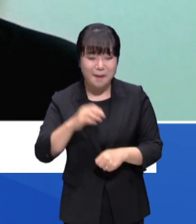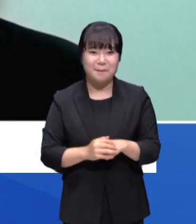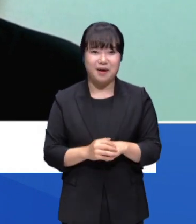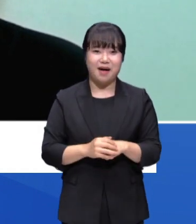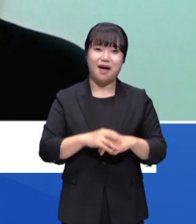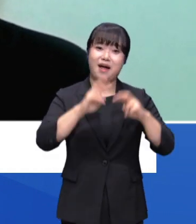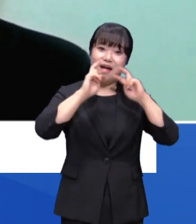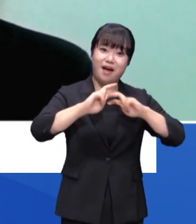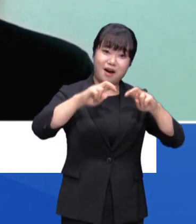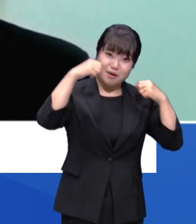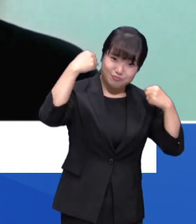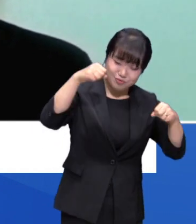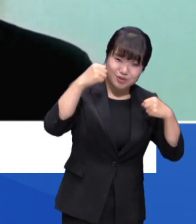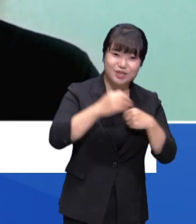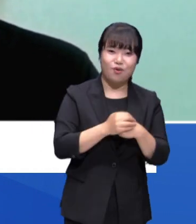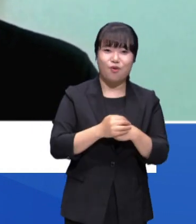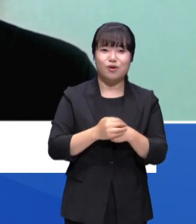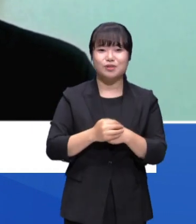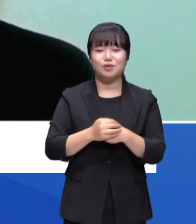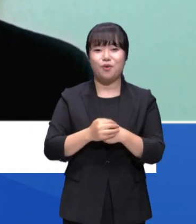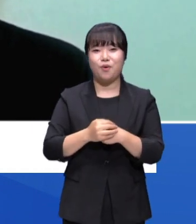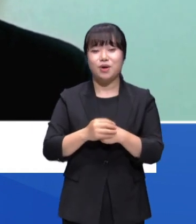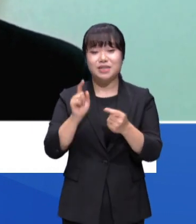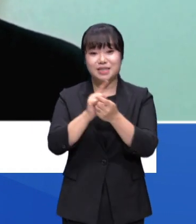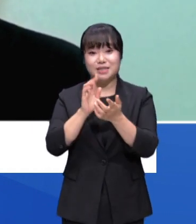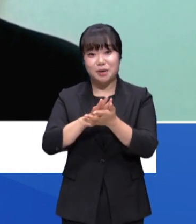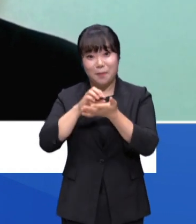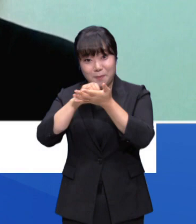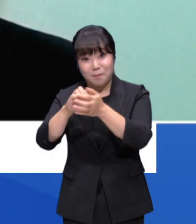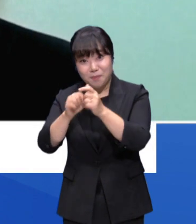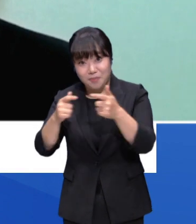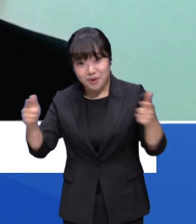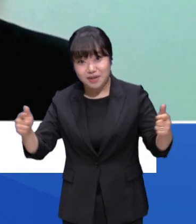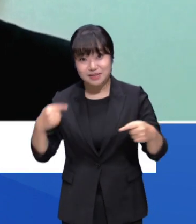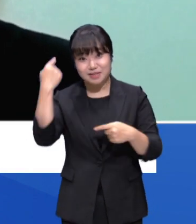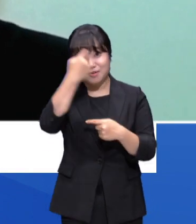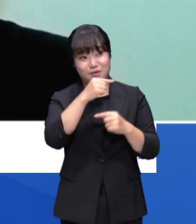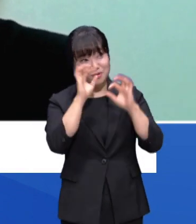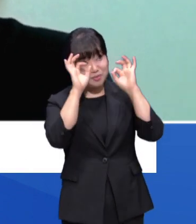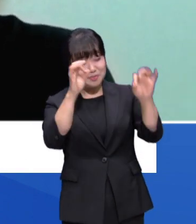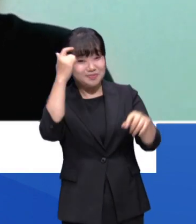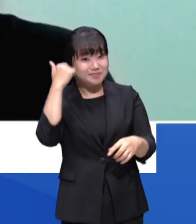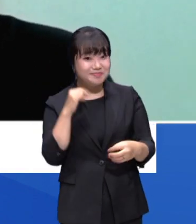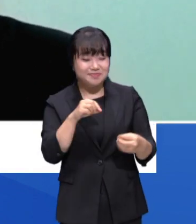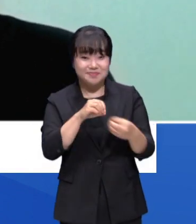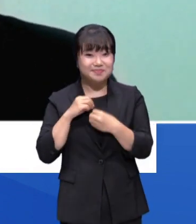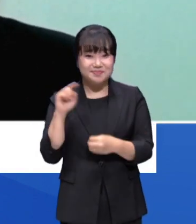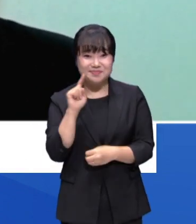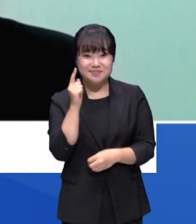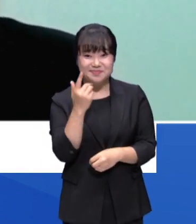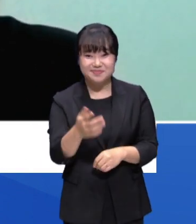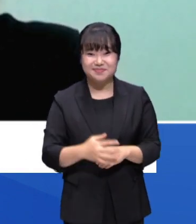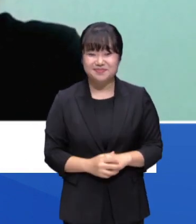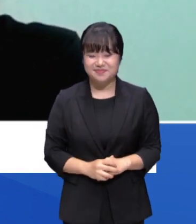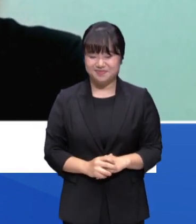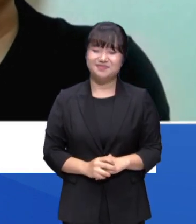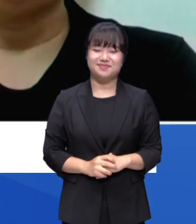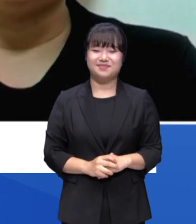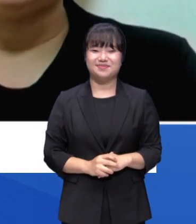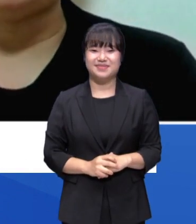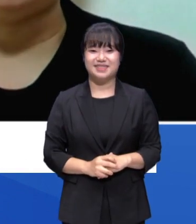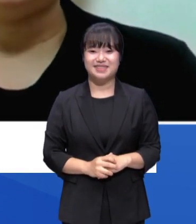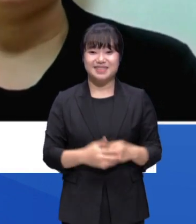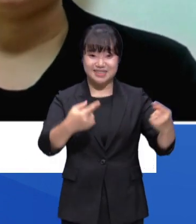뮤지컬에 이어서 세대공간 문화공연까지 직접 참여하시면서 시민들을 보신 소감이 어땠습니까? 네, 모처럼 그